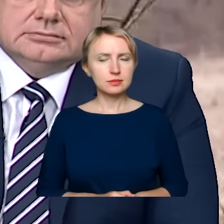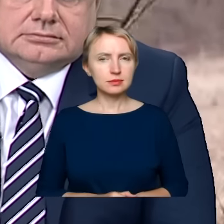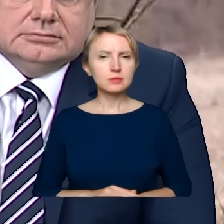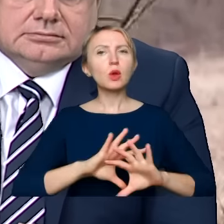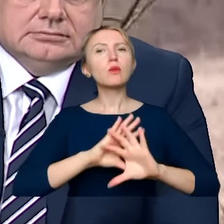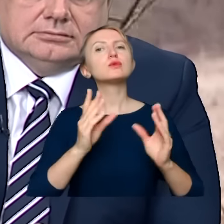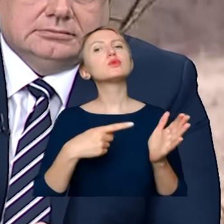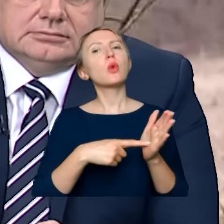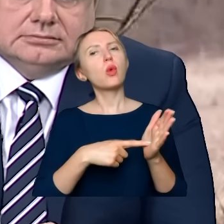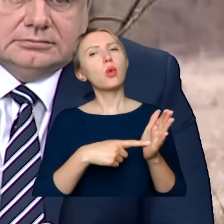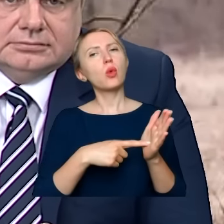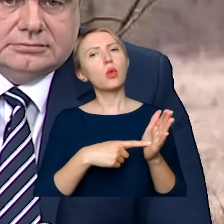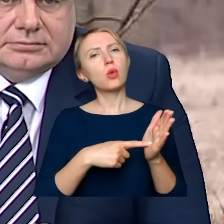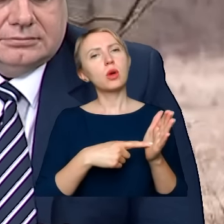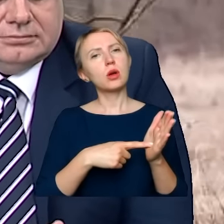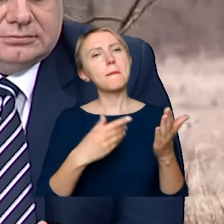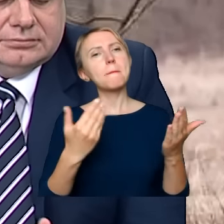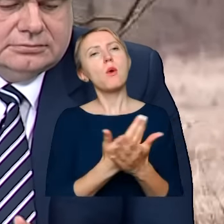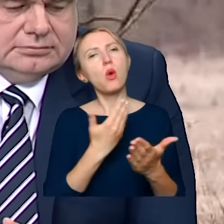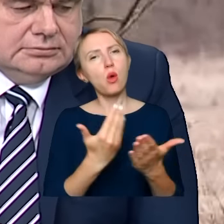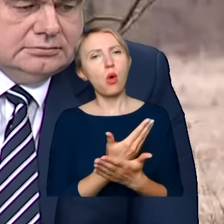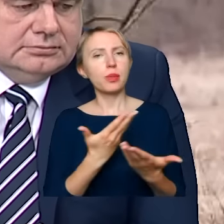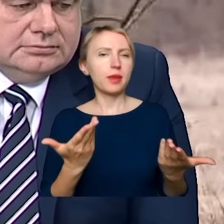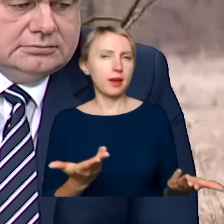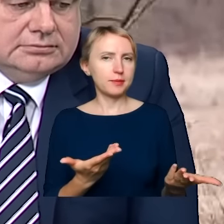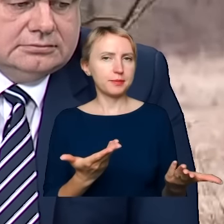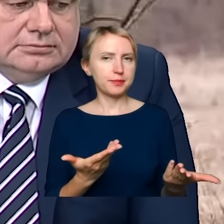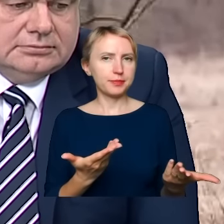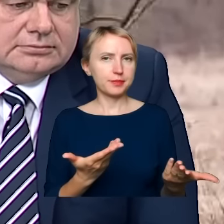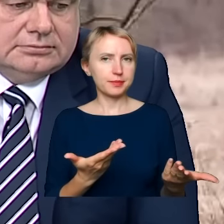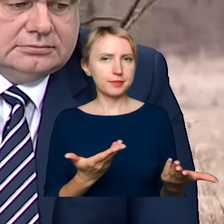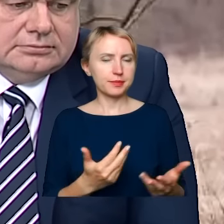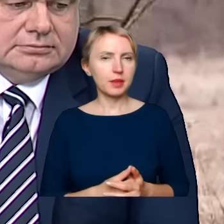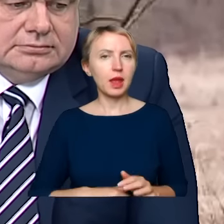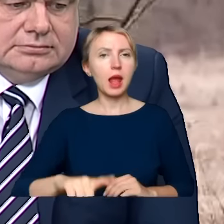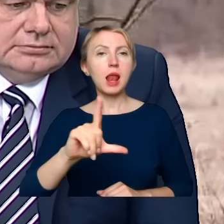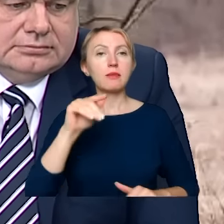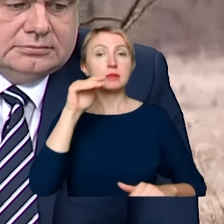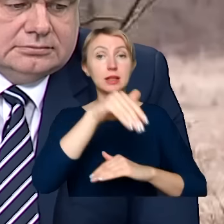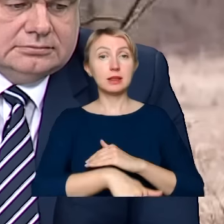dużej mierze też z modami, no przecież lewica na zachodzie